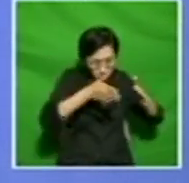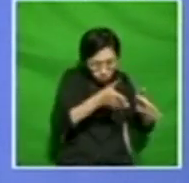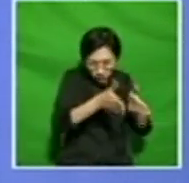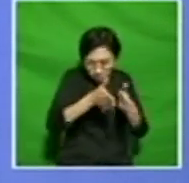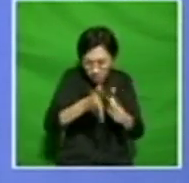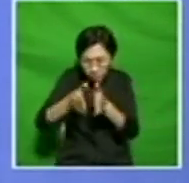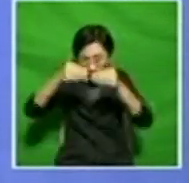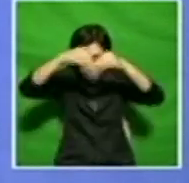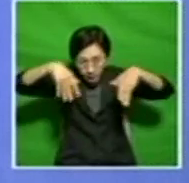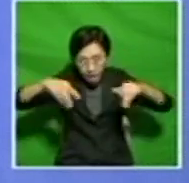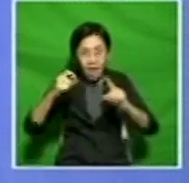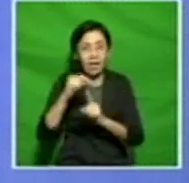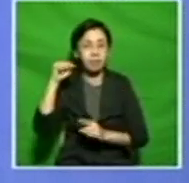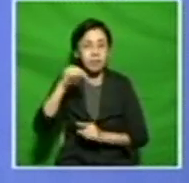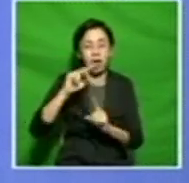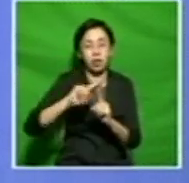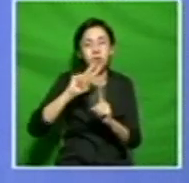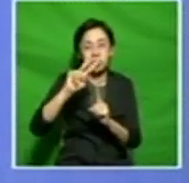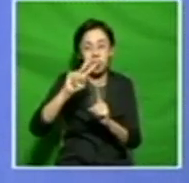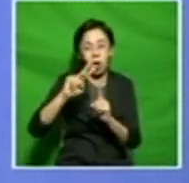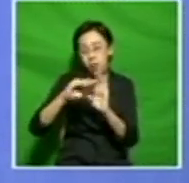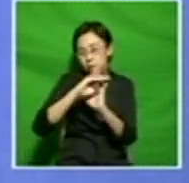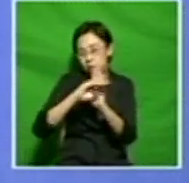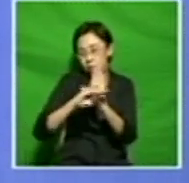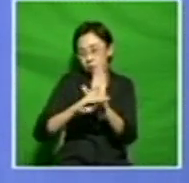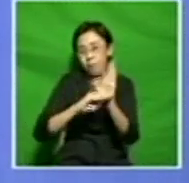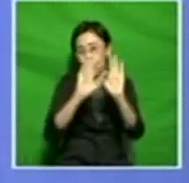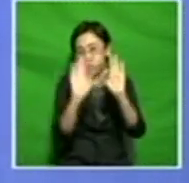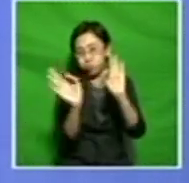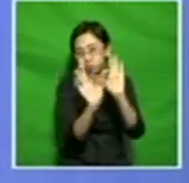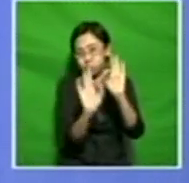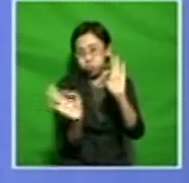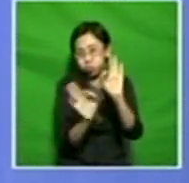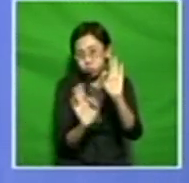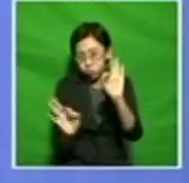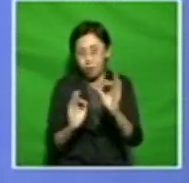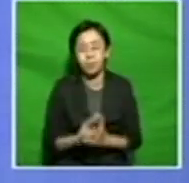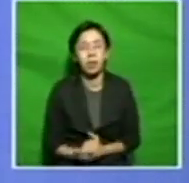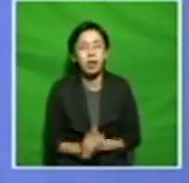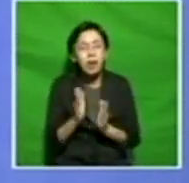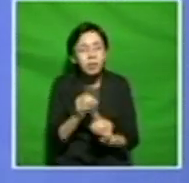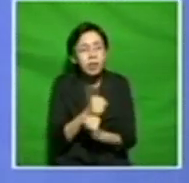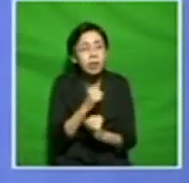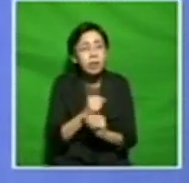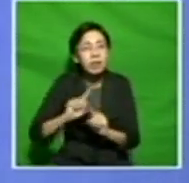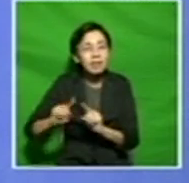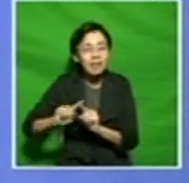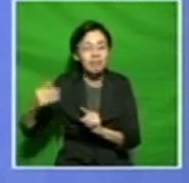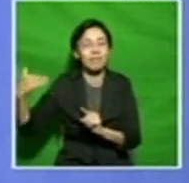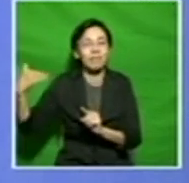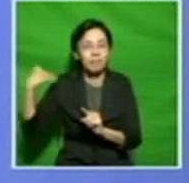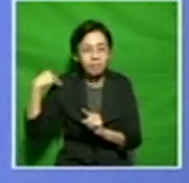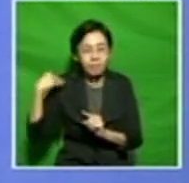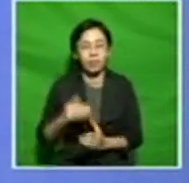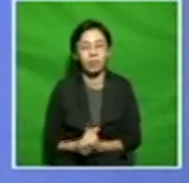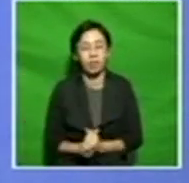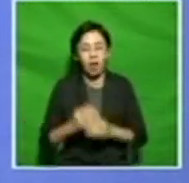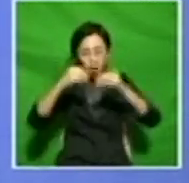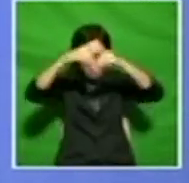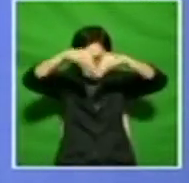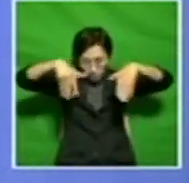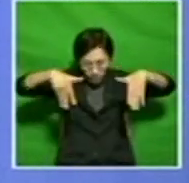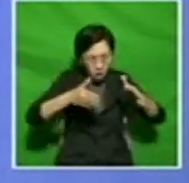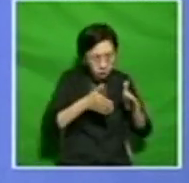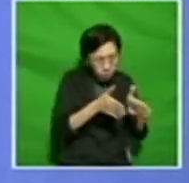ฉบับที่2นอกจากนั้นก็จะมีเจ้าหน้าที่ต่างๆพูดถึงเรื่องโครงสร้างแบบนี้ก็ต้อง